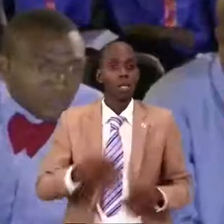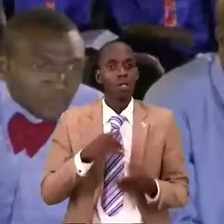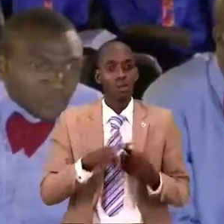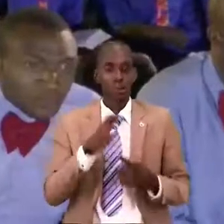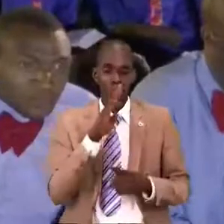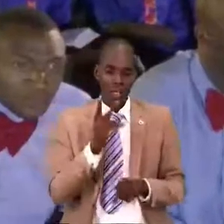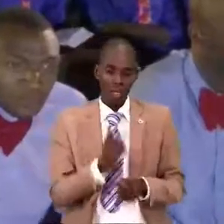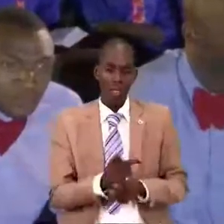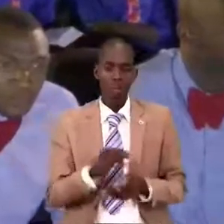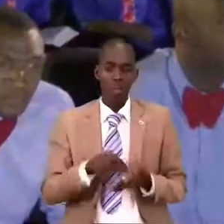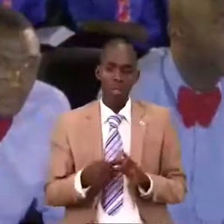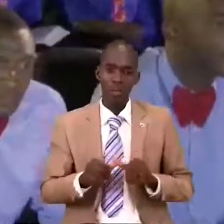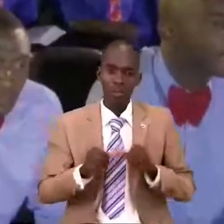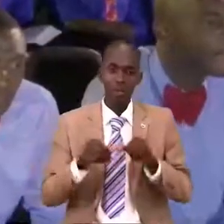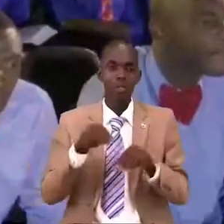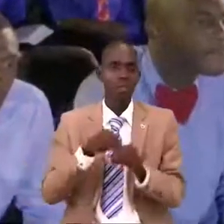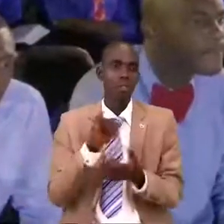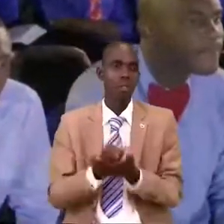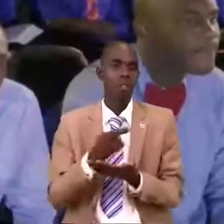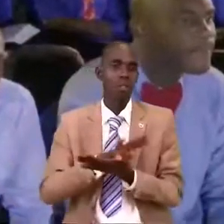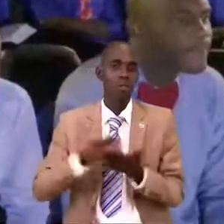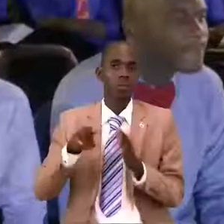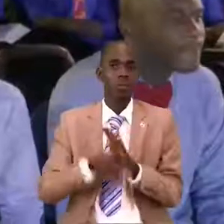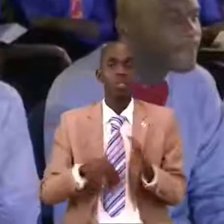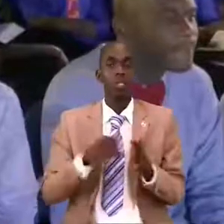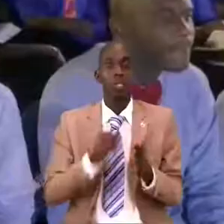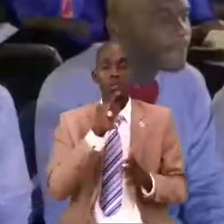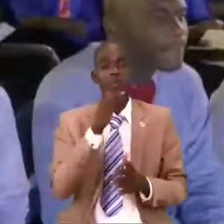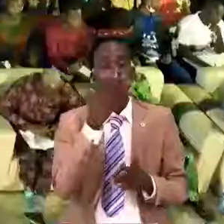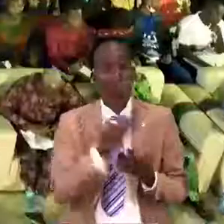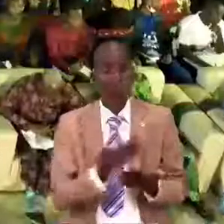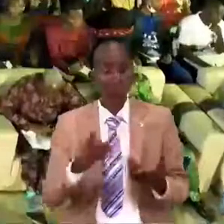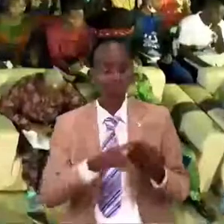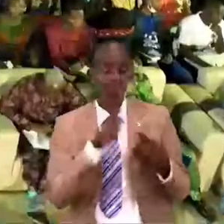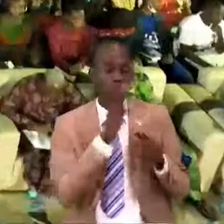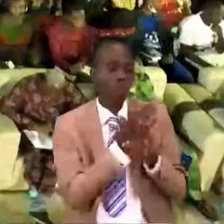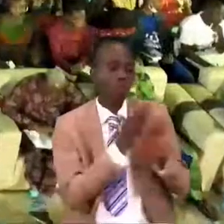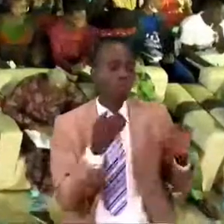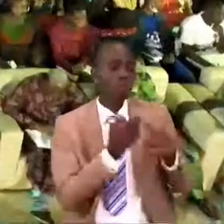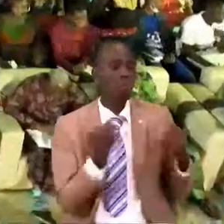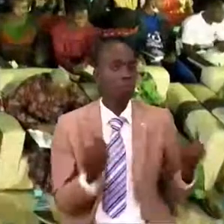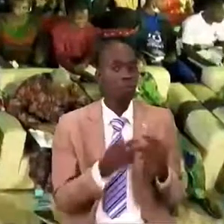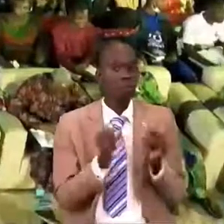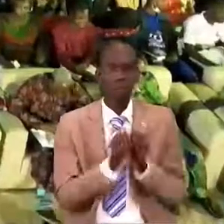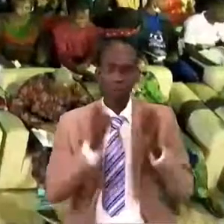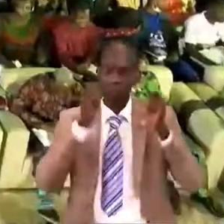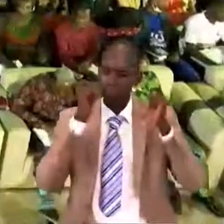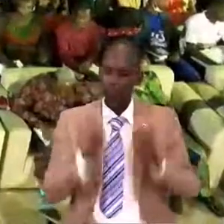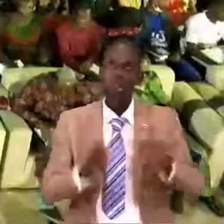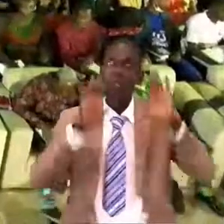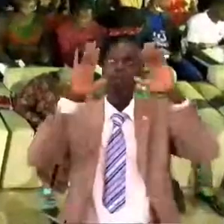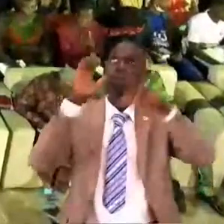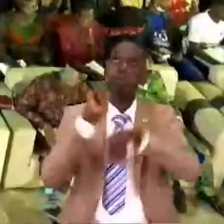du péché avec un miracle instantané de la puissance de Dieu. Mais autre chose est d'être gardé